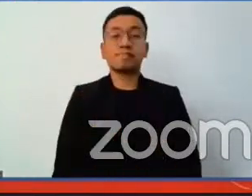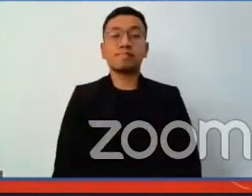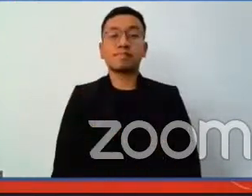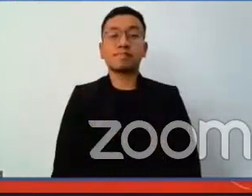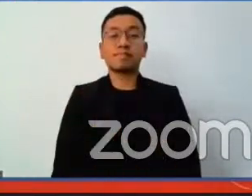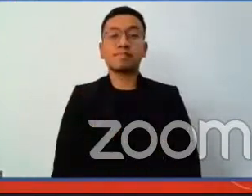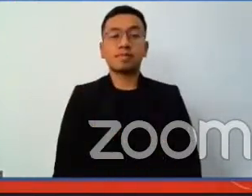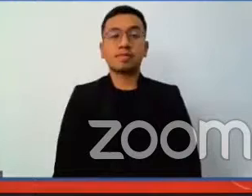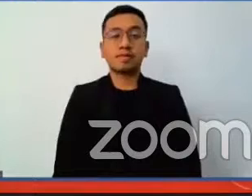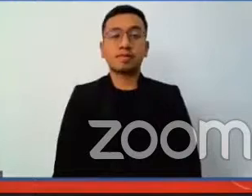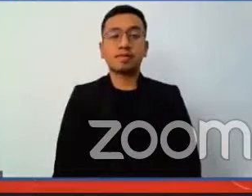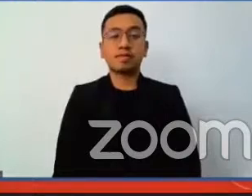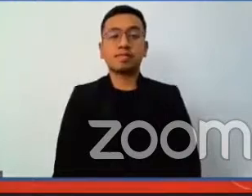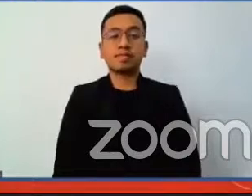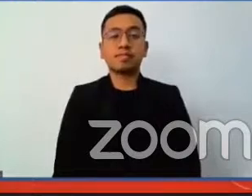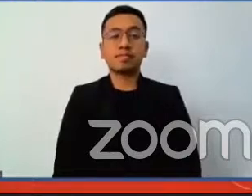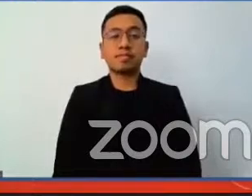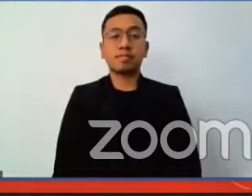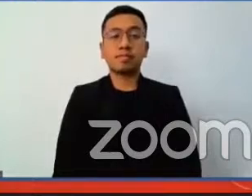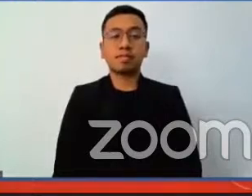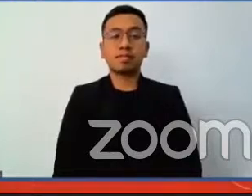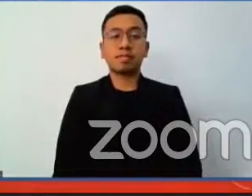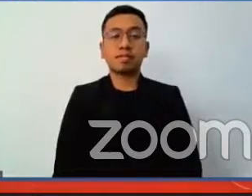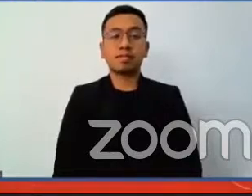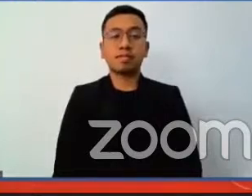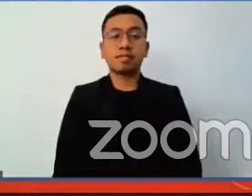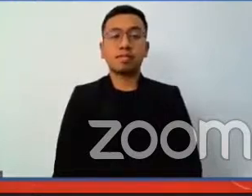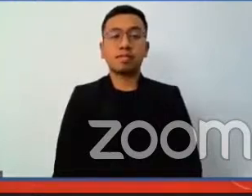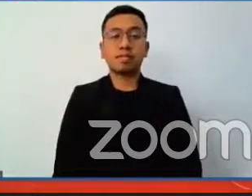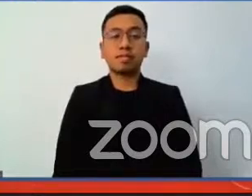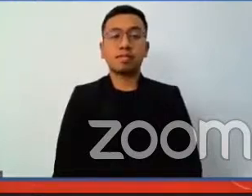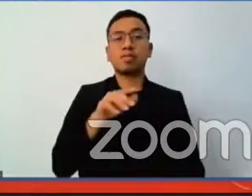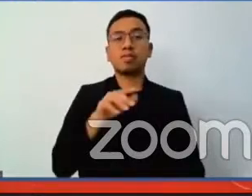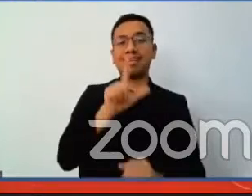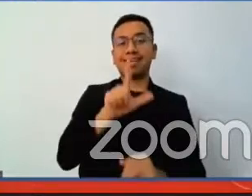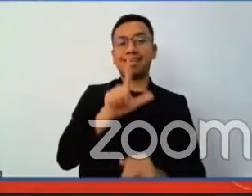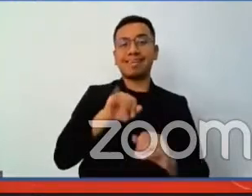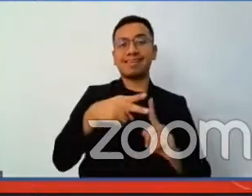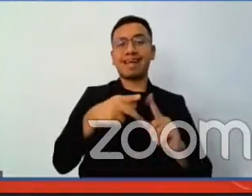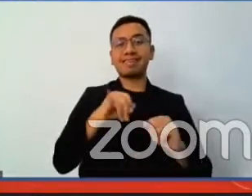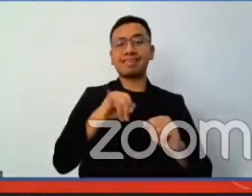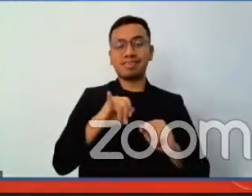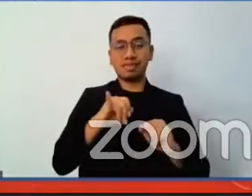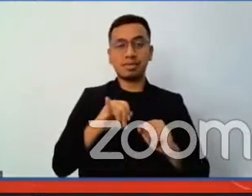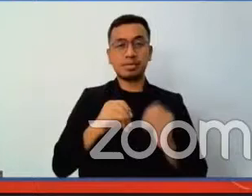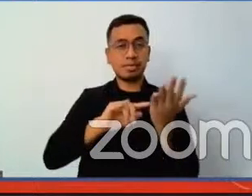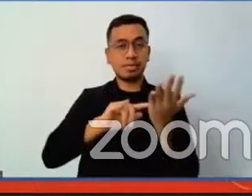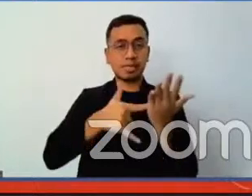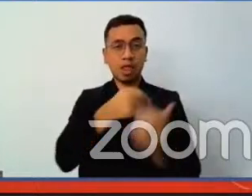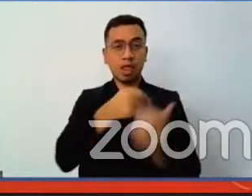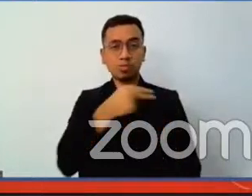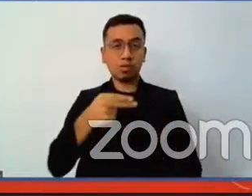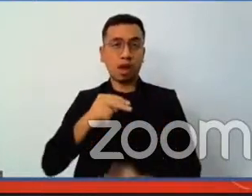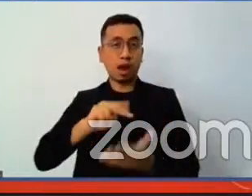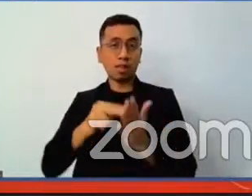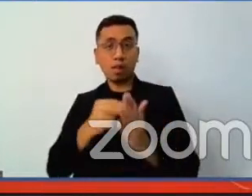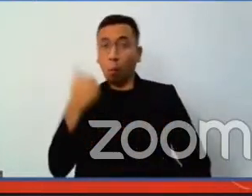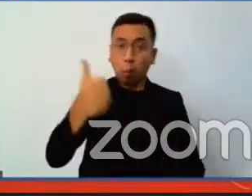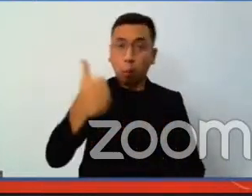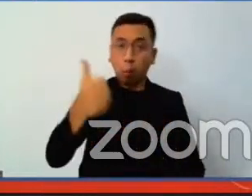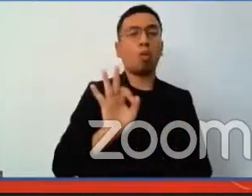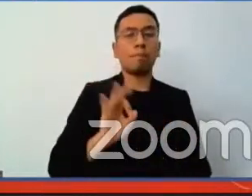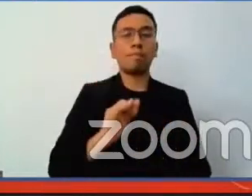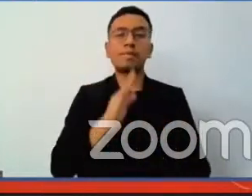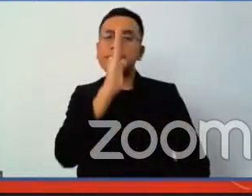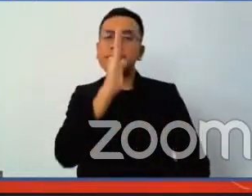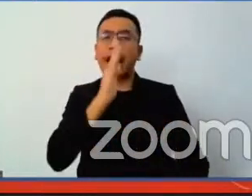sedikit di atas tingkat sedang, namun belum mencapai tingkat baik. Untuk mencapai tingkat literasi yang baik, pemerintah tidak